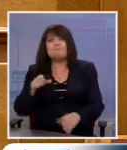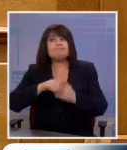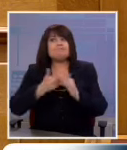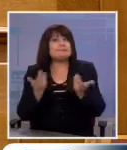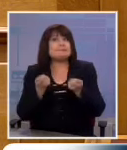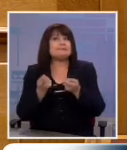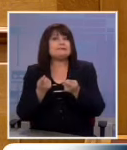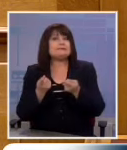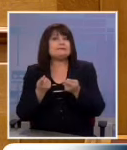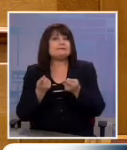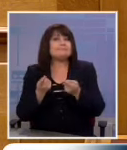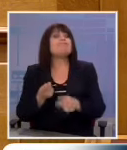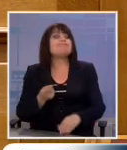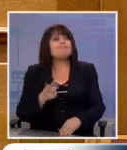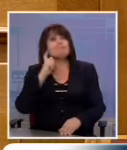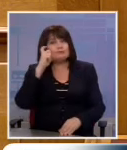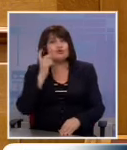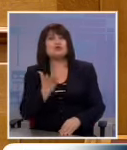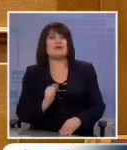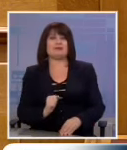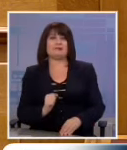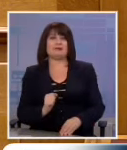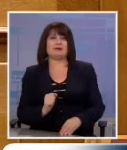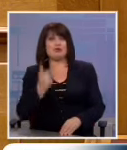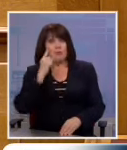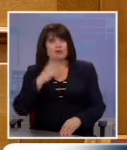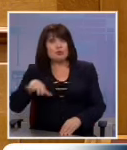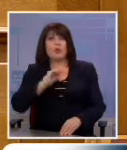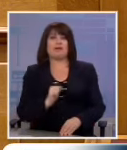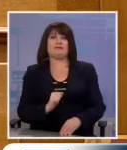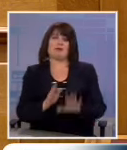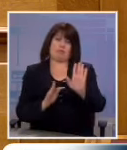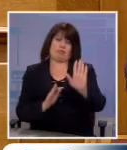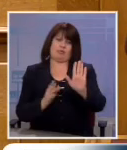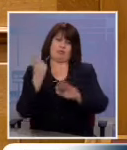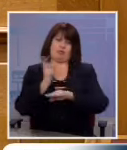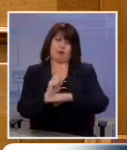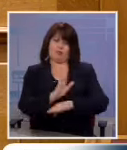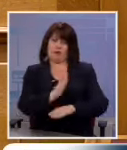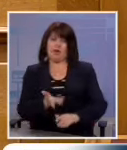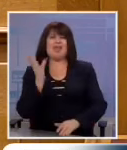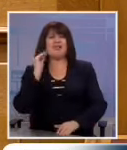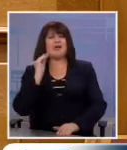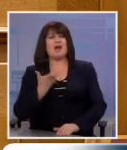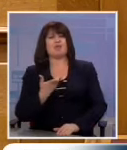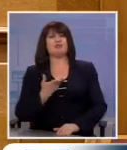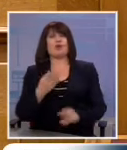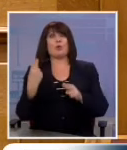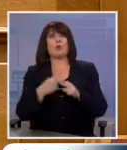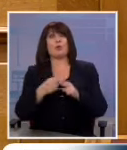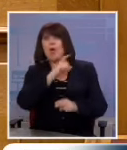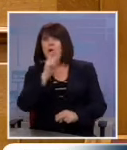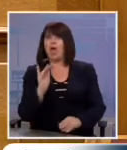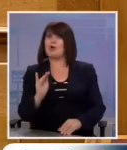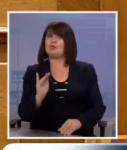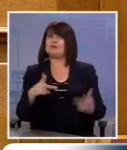απασχολεί, που το λαμβάνετε υπόψη σας, που το σκέφτεστε. 2 λεπτά. Δεν άκουσα τη μείζωνα ερώτηση για αυτό το